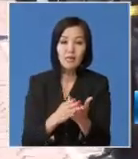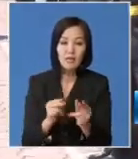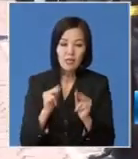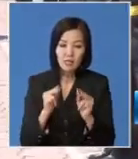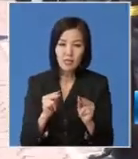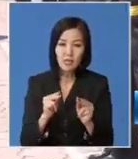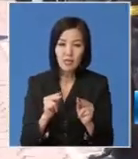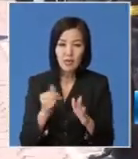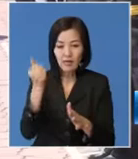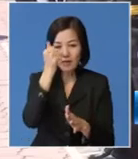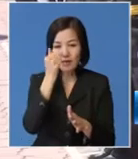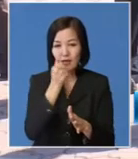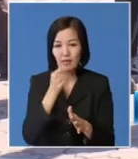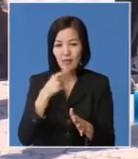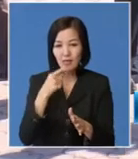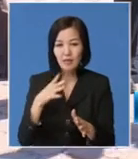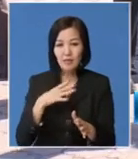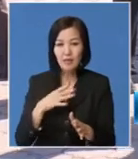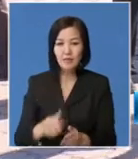білдіріп, әнде шырқап берді.